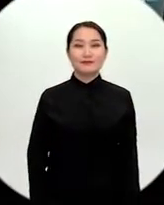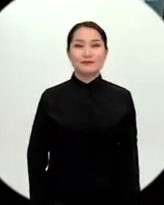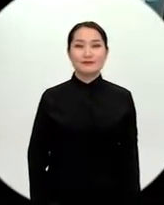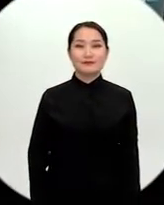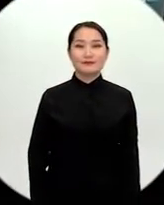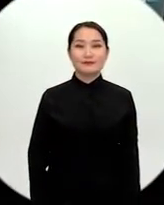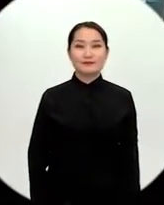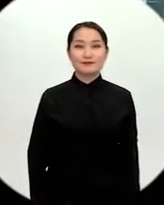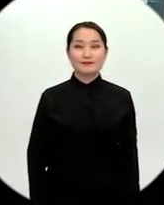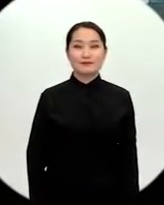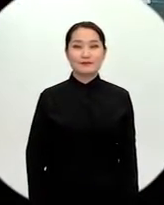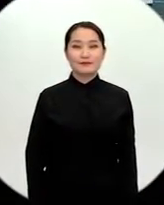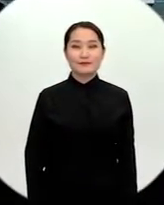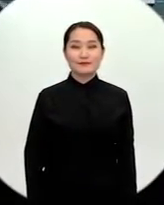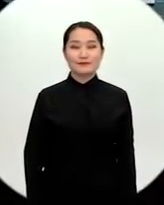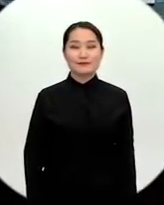За ингээд